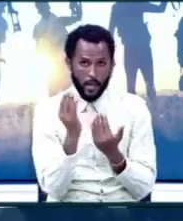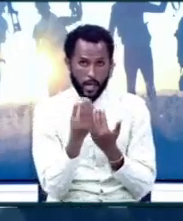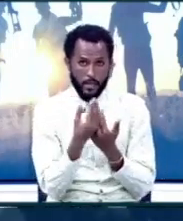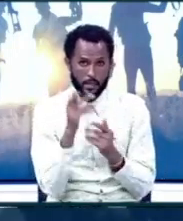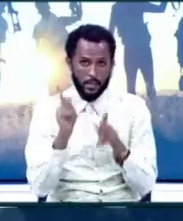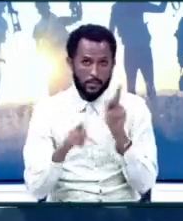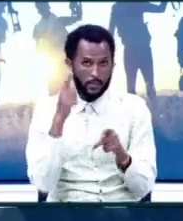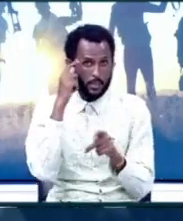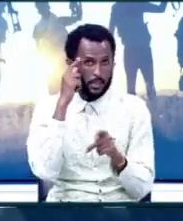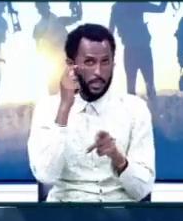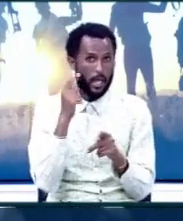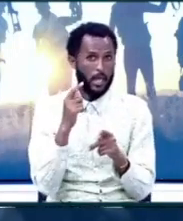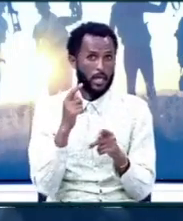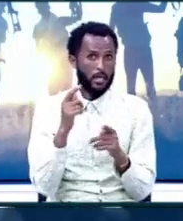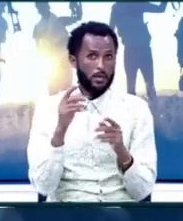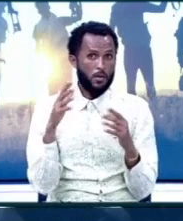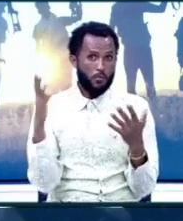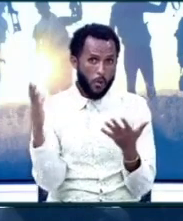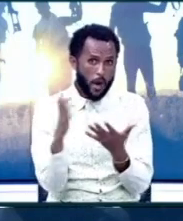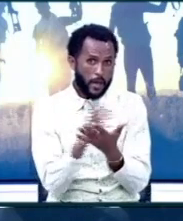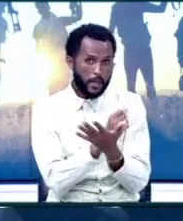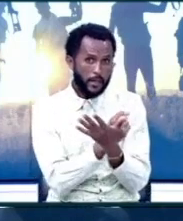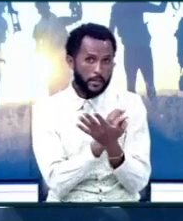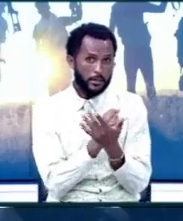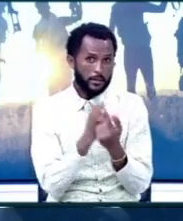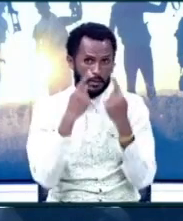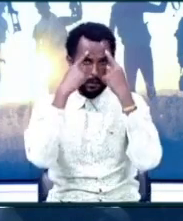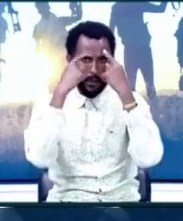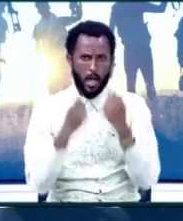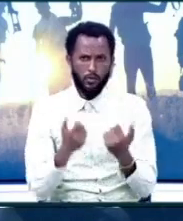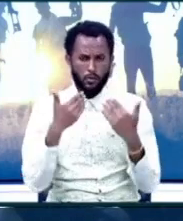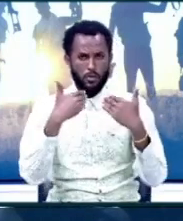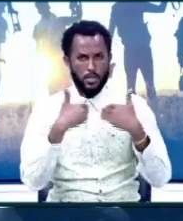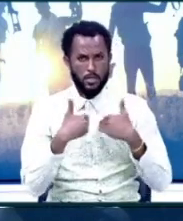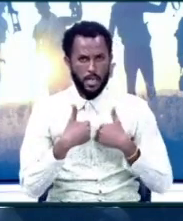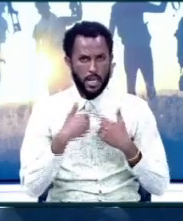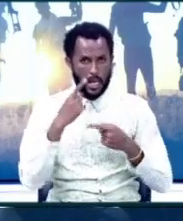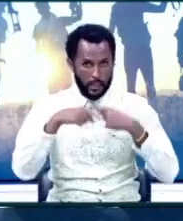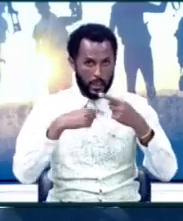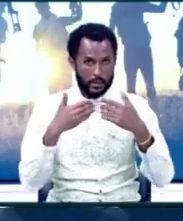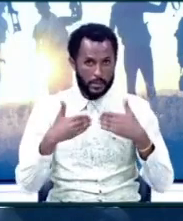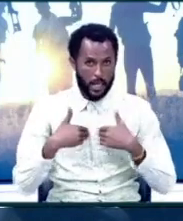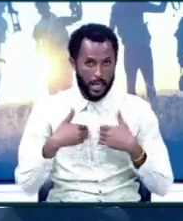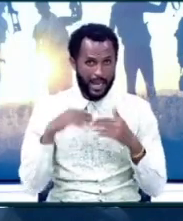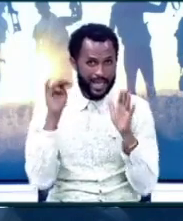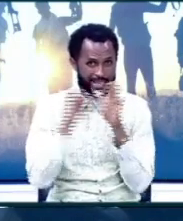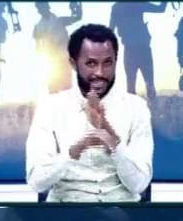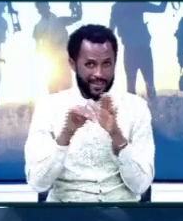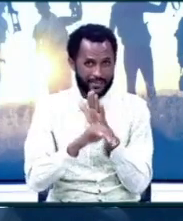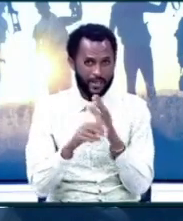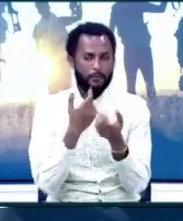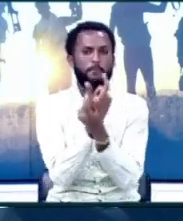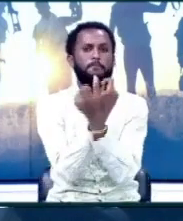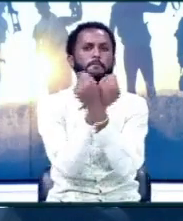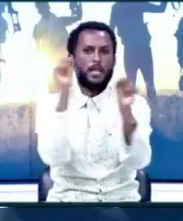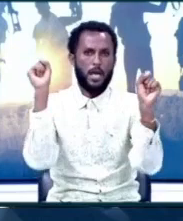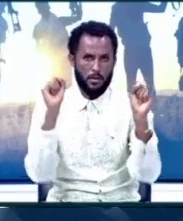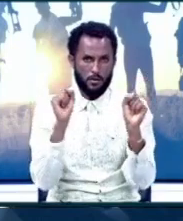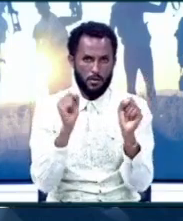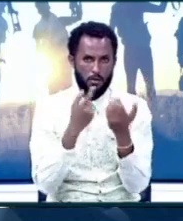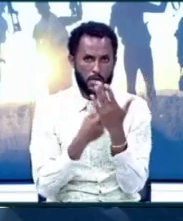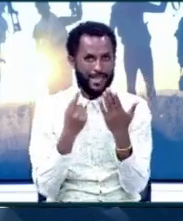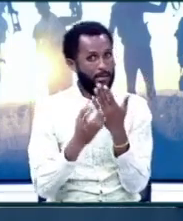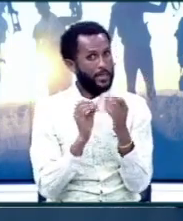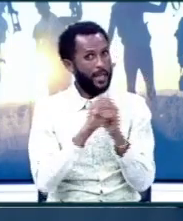ትግራይ ካብዛ ብወረርቲ ተበይናትሉ ዘላን ትኸይድ ዘላን ፅንተትን ብርሰትን ብድሓን እያ ያ እታ